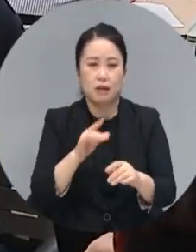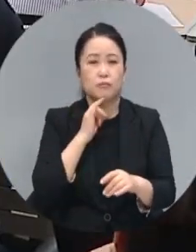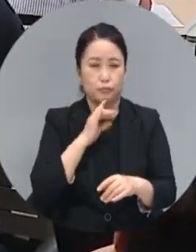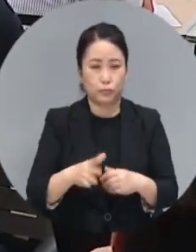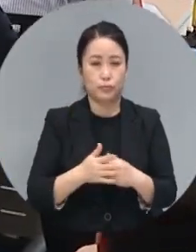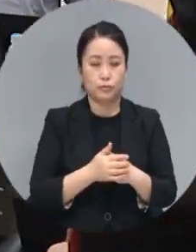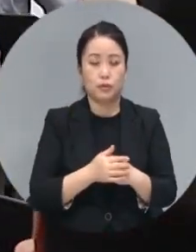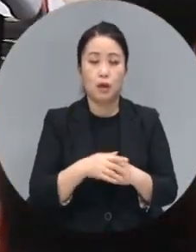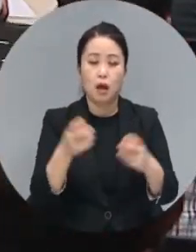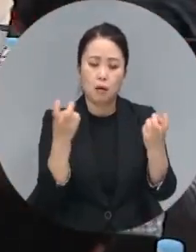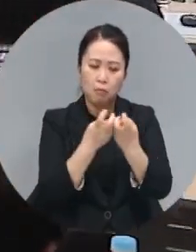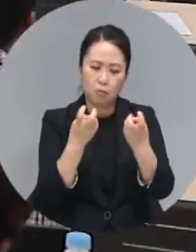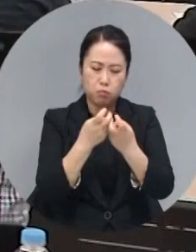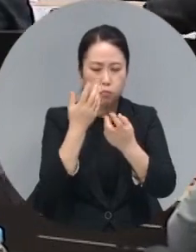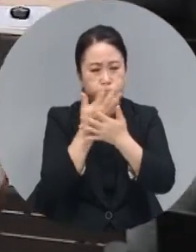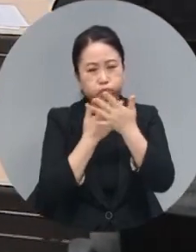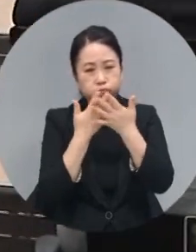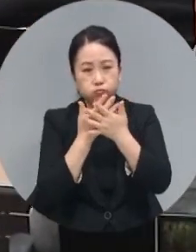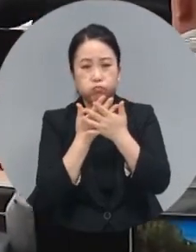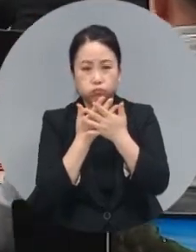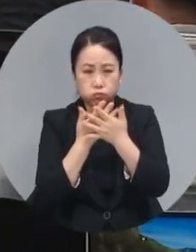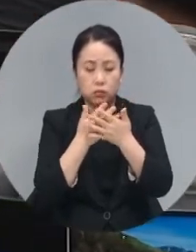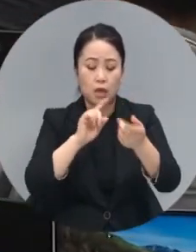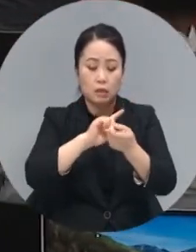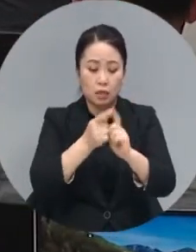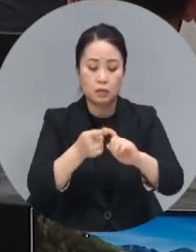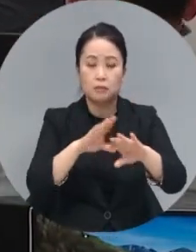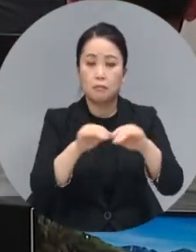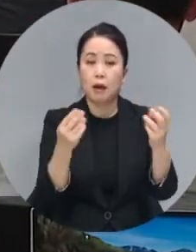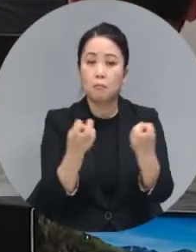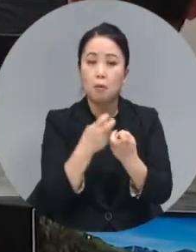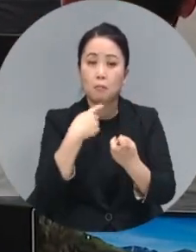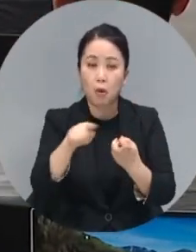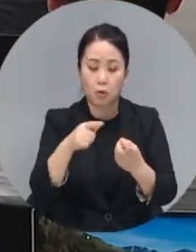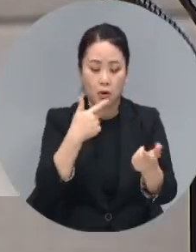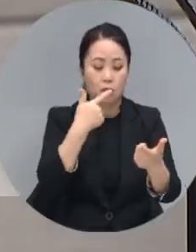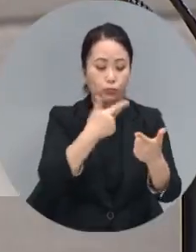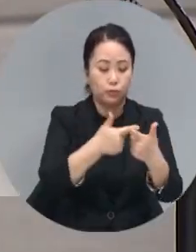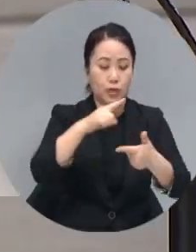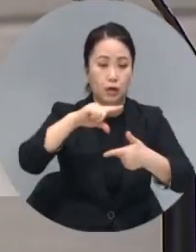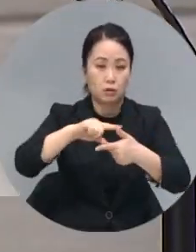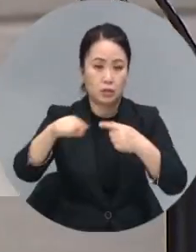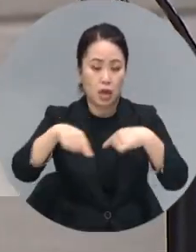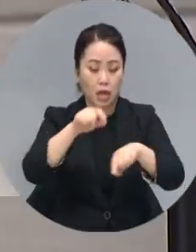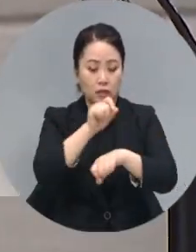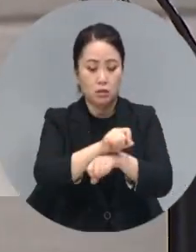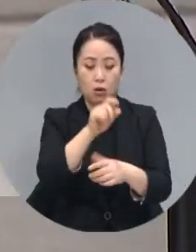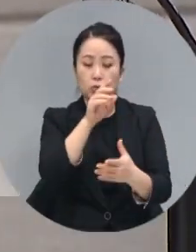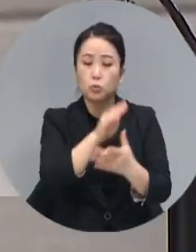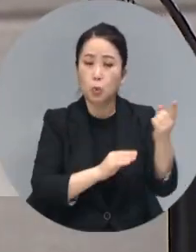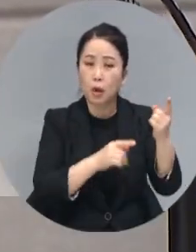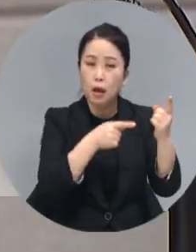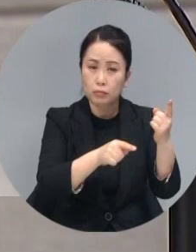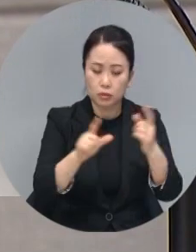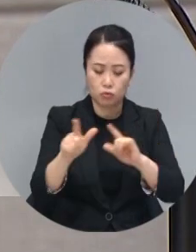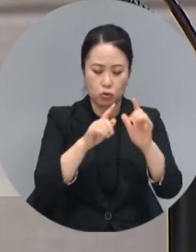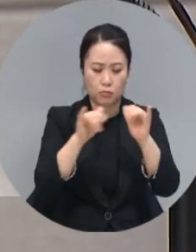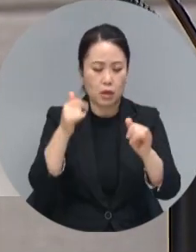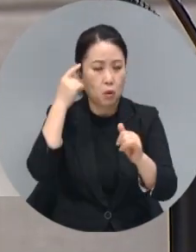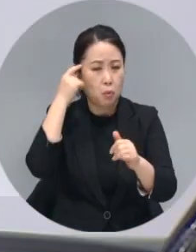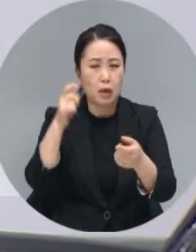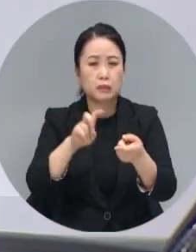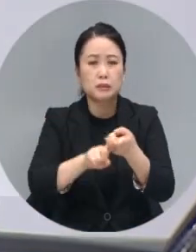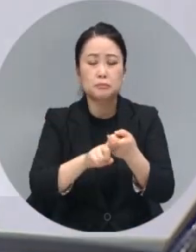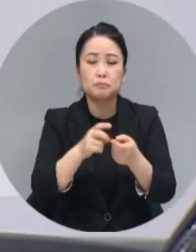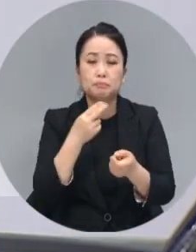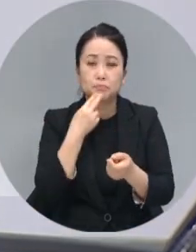하지만 방법은 모호합니다. 대안으로 제시했던 부산 경남 행정통합은 주민 무관심을 이유로 논의가 중단된